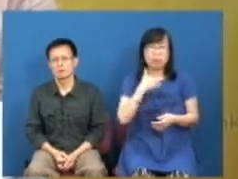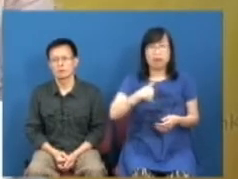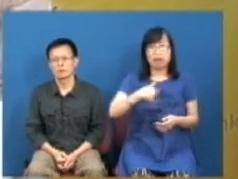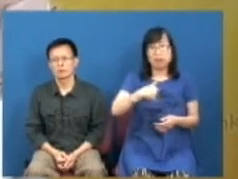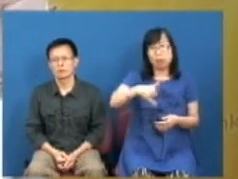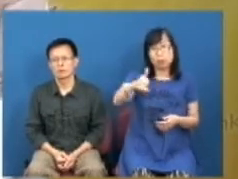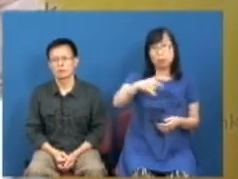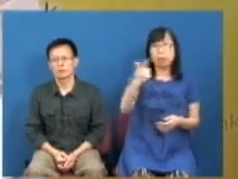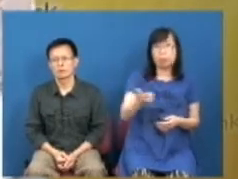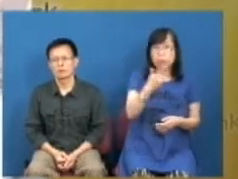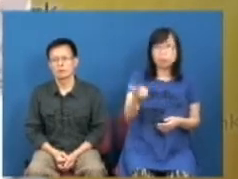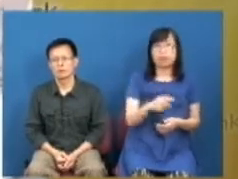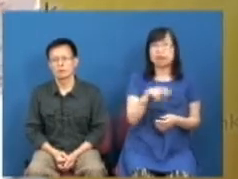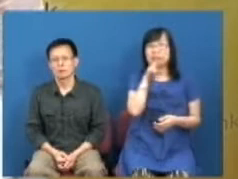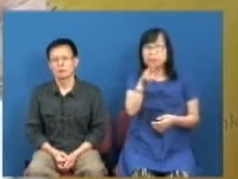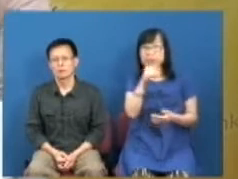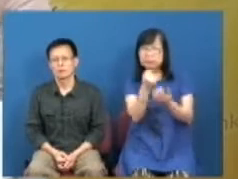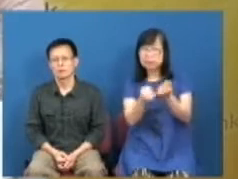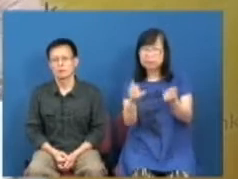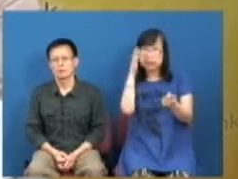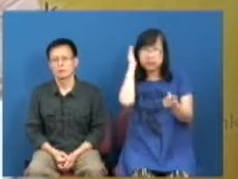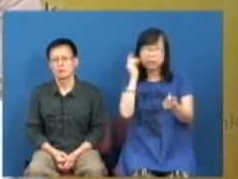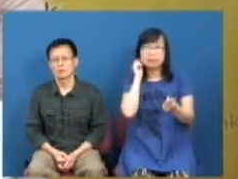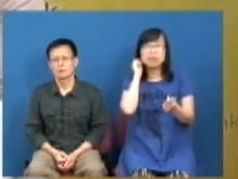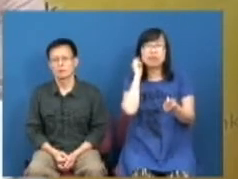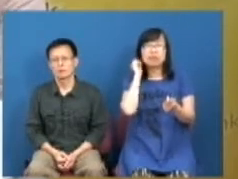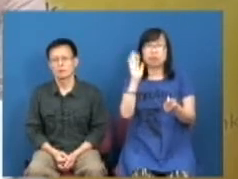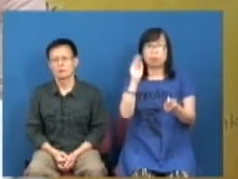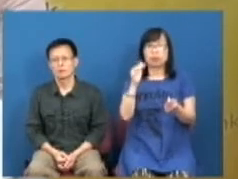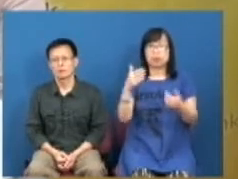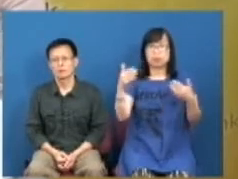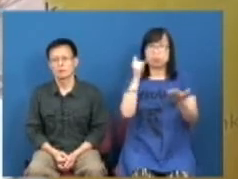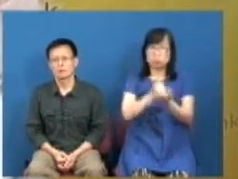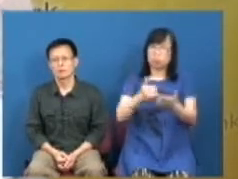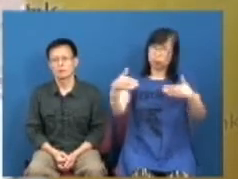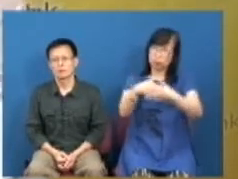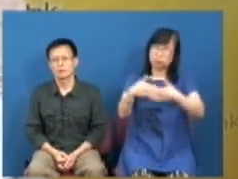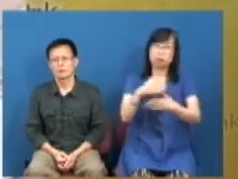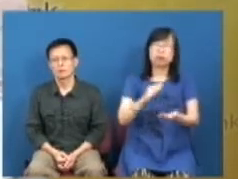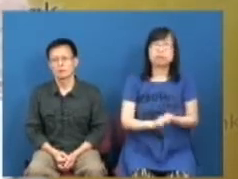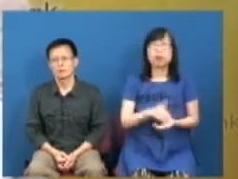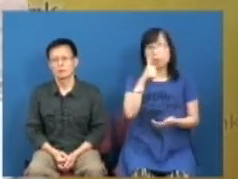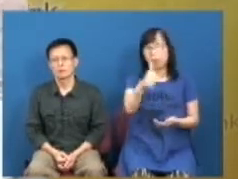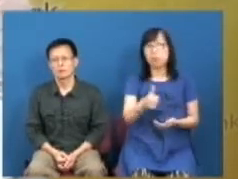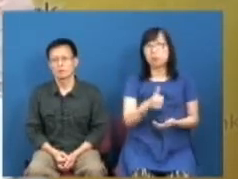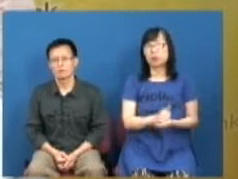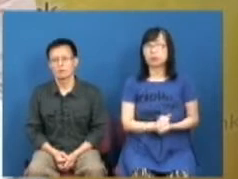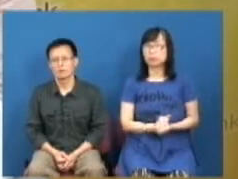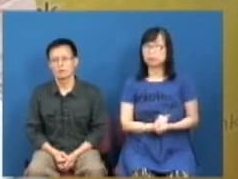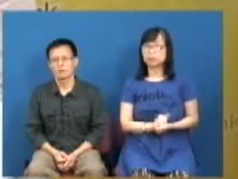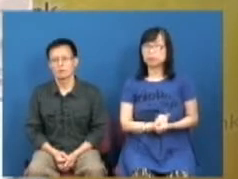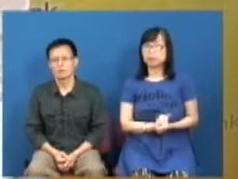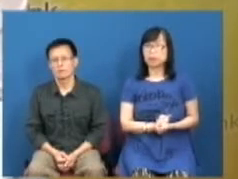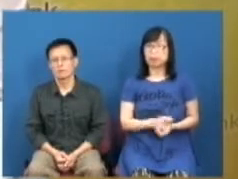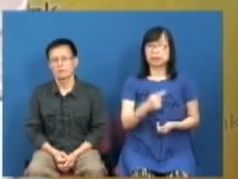咗，佢可能見啲仔女又要搭多咗你嘅即係車程，咁咪即係隨笨有精係咪？可能。即